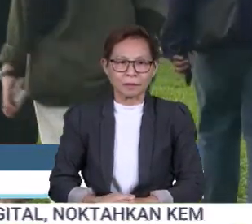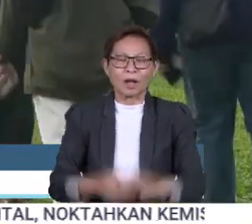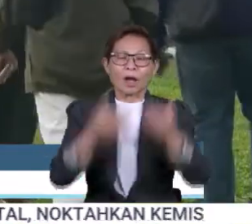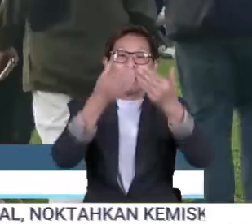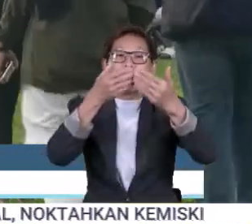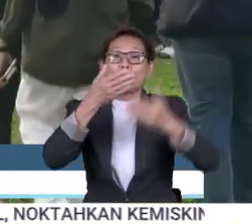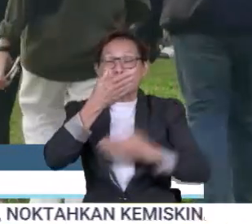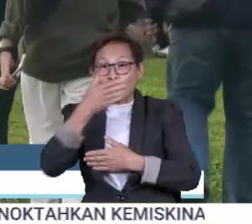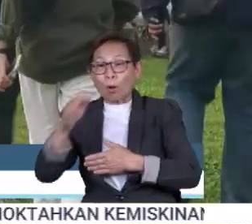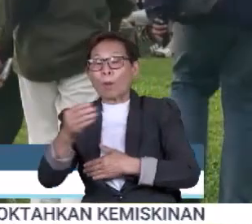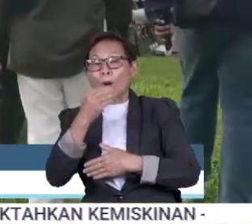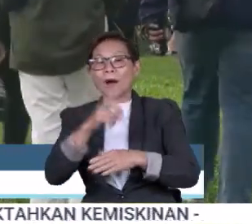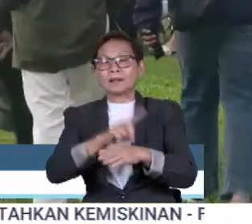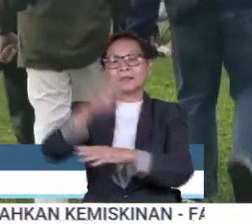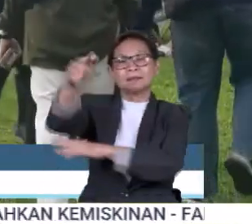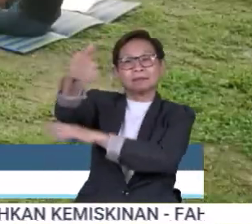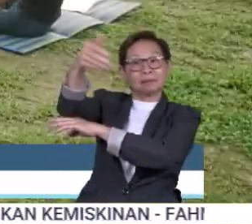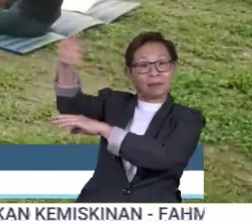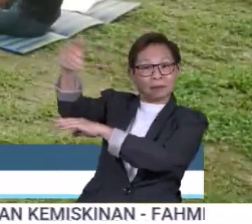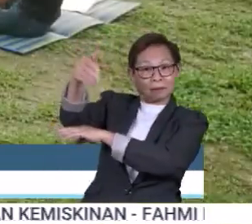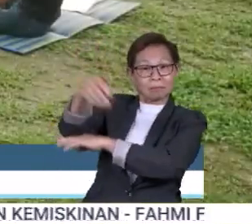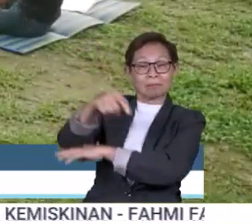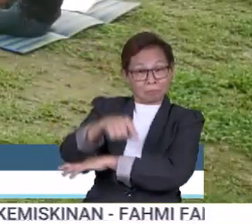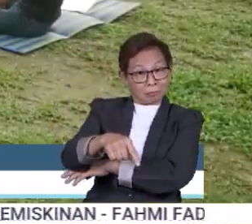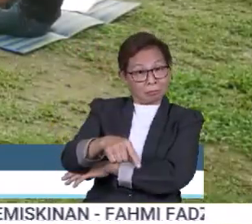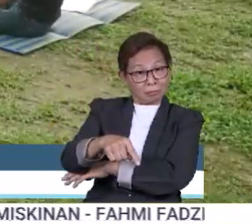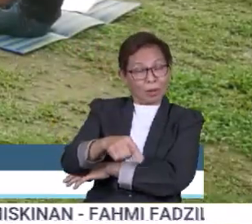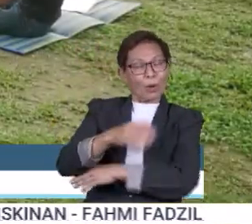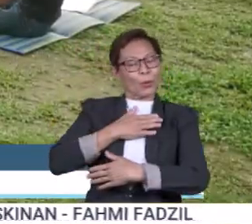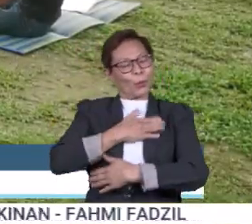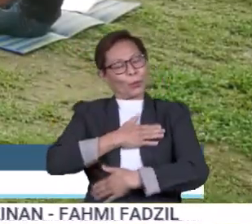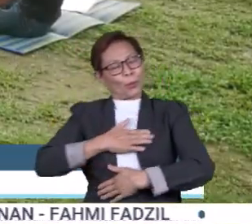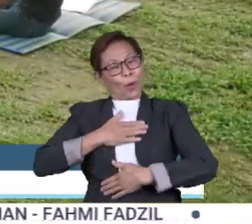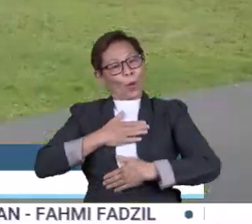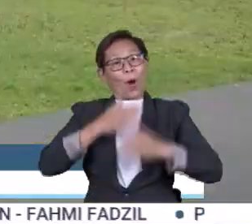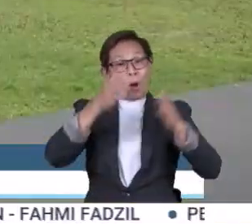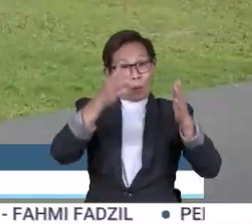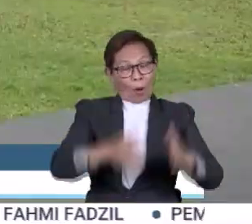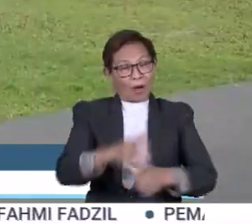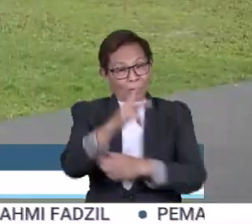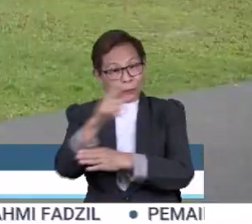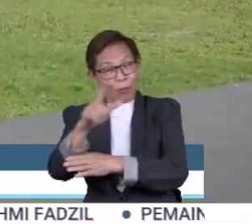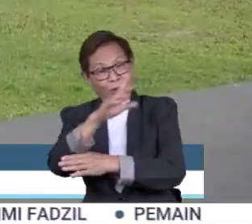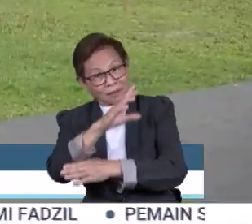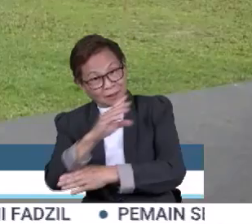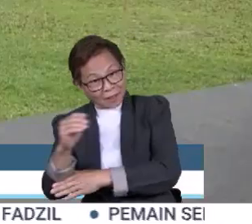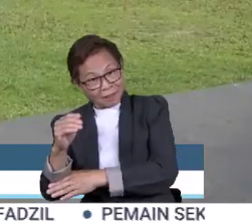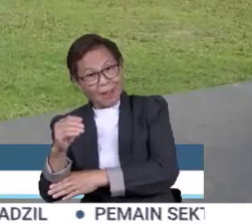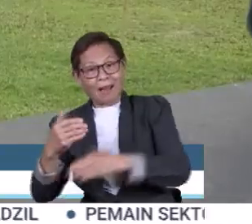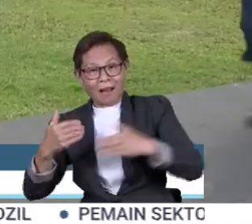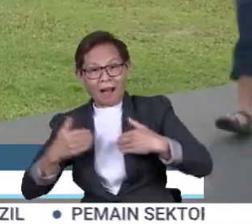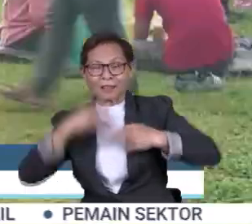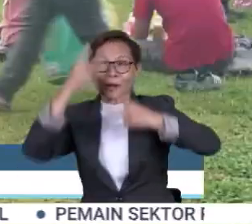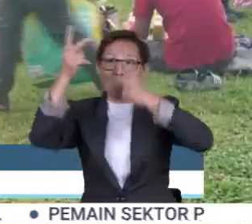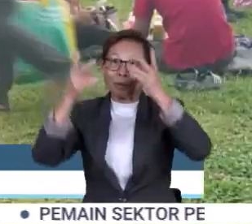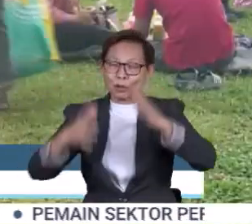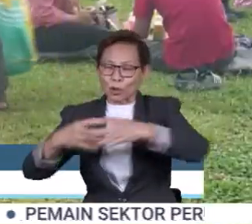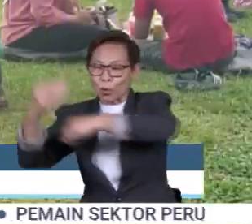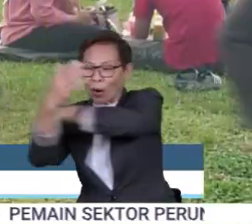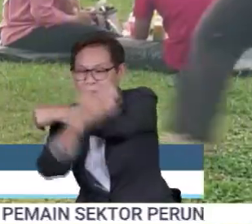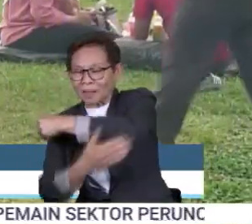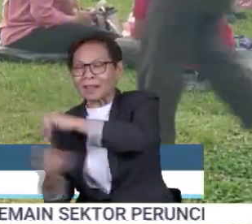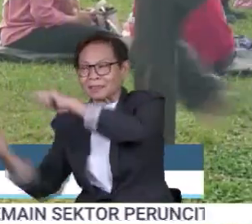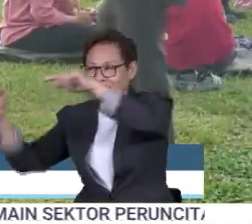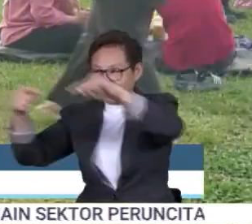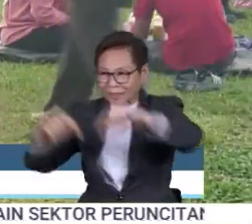Berbuka puasa di Dataran Merdeka bukan sahaja dinikmati oleh warga kota. Malah, ada pelancong luar negara